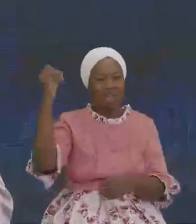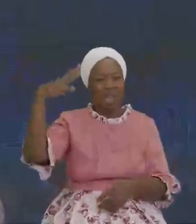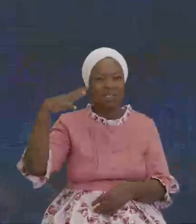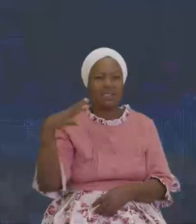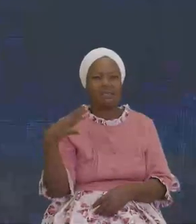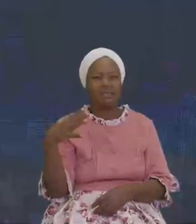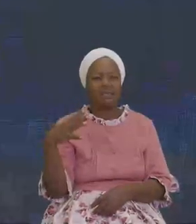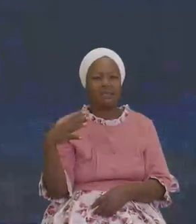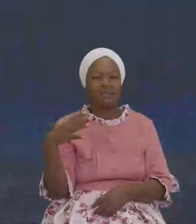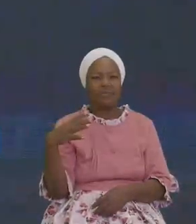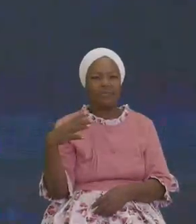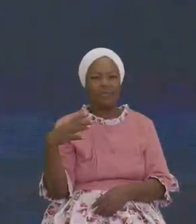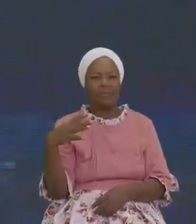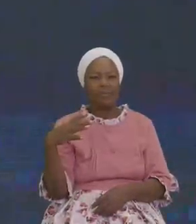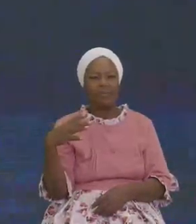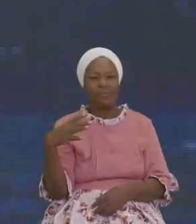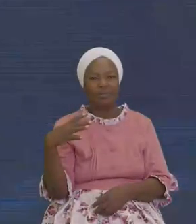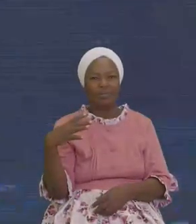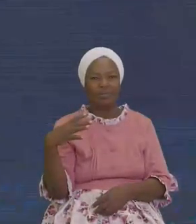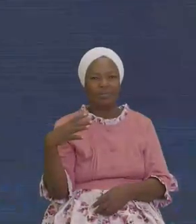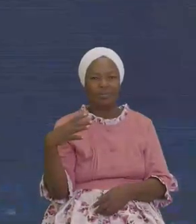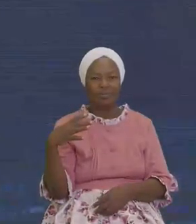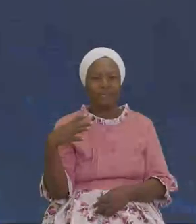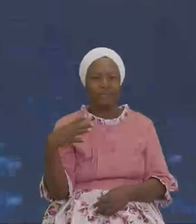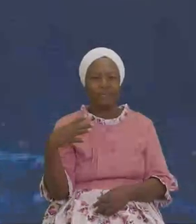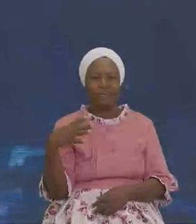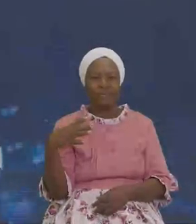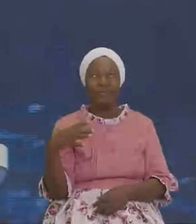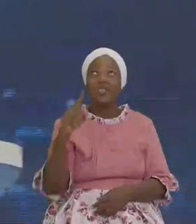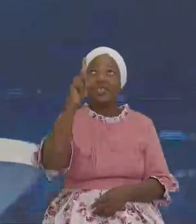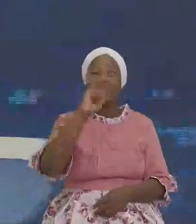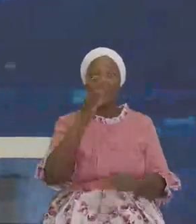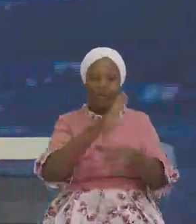des ténèbres à son admirable lumière.